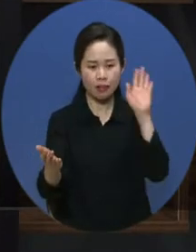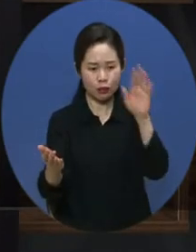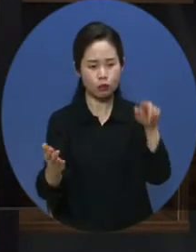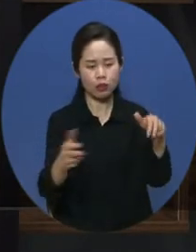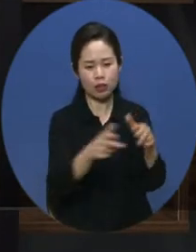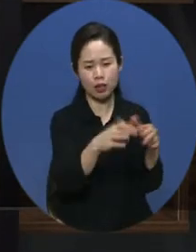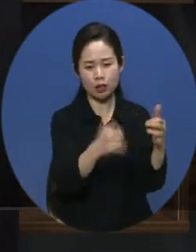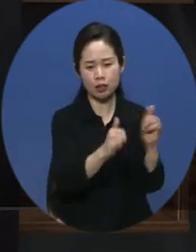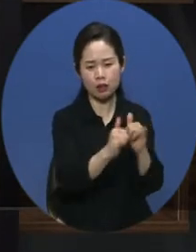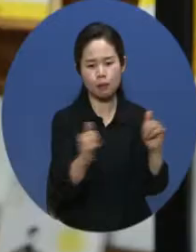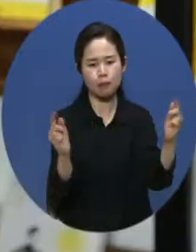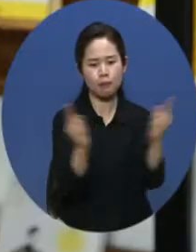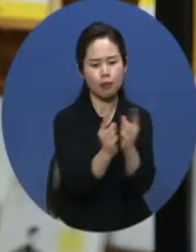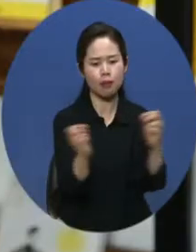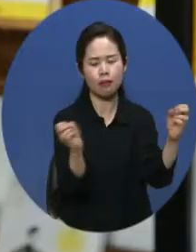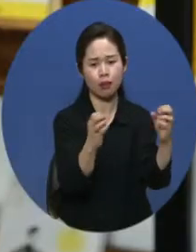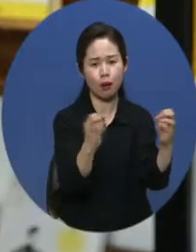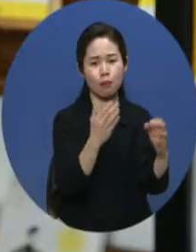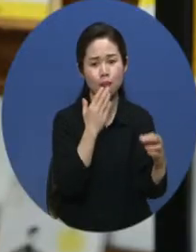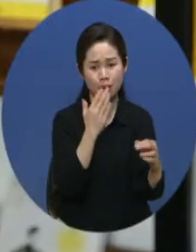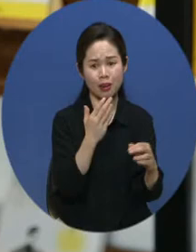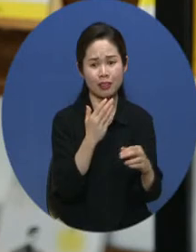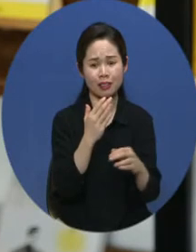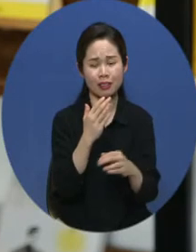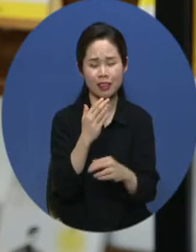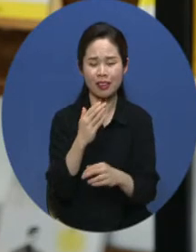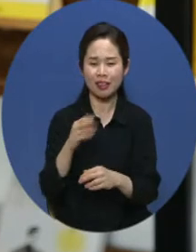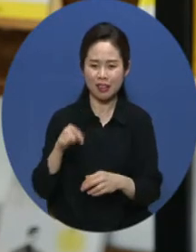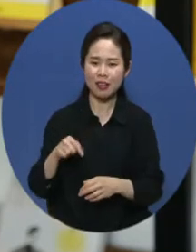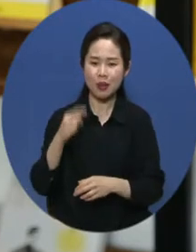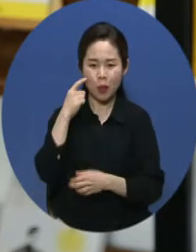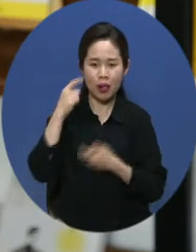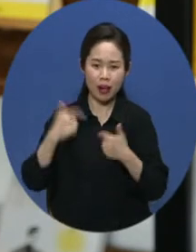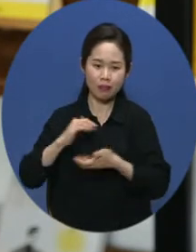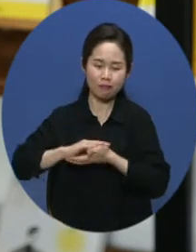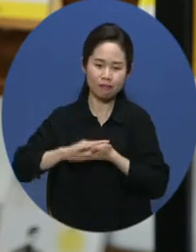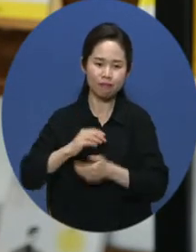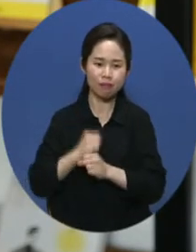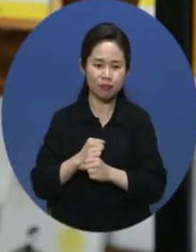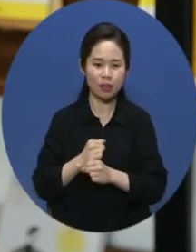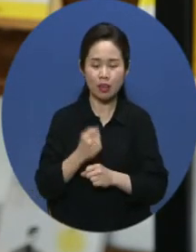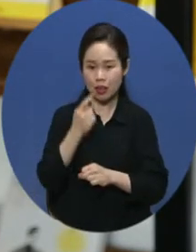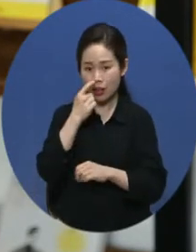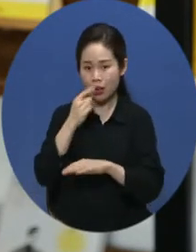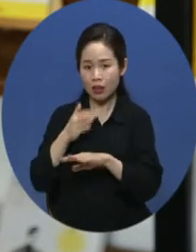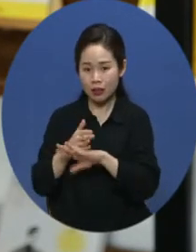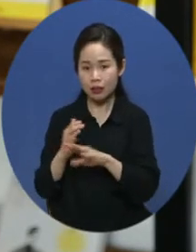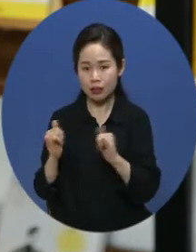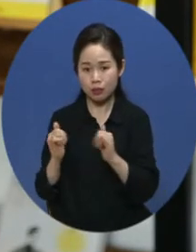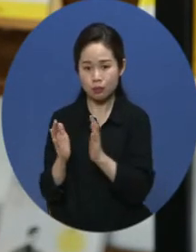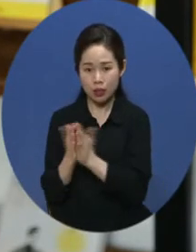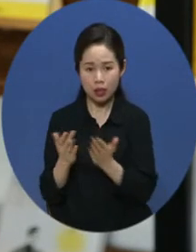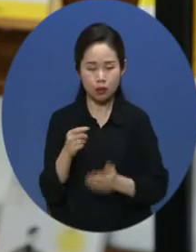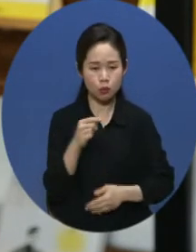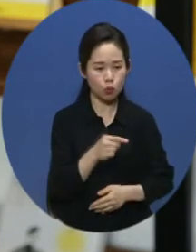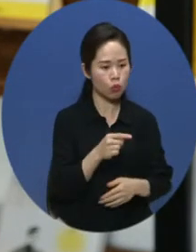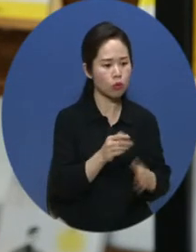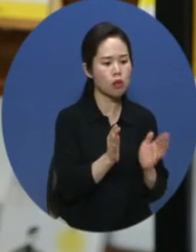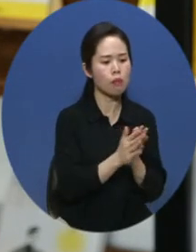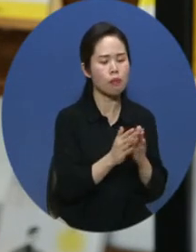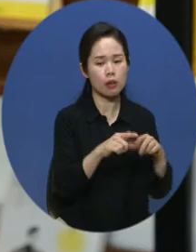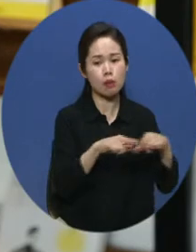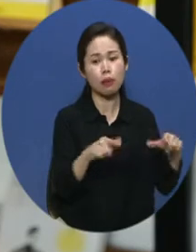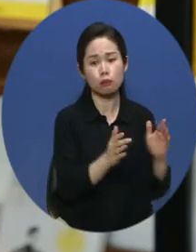있습니다. 그럼 그 느린 학습자를 위해 만들어진 책과 네. 그 일반 책들의 차이점을 말씀해 주신다면 어떤